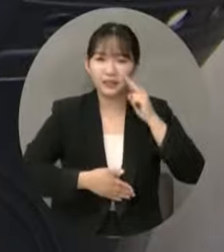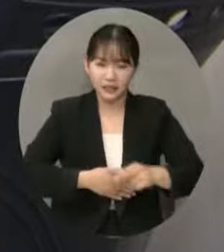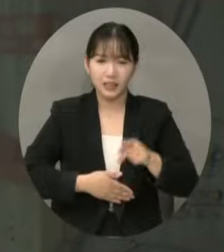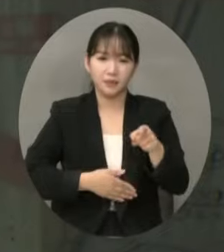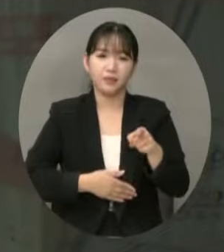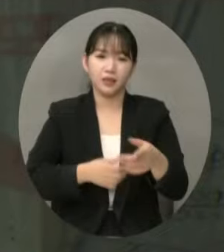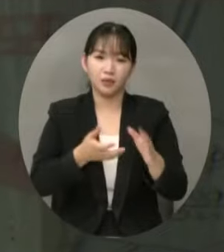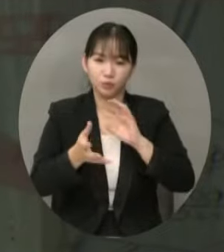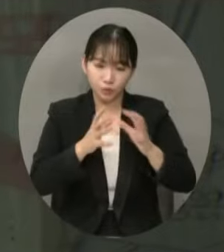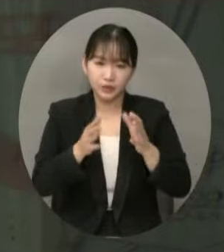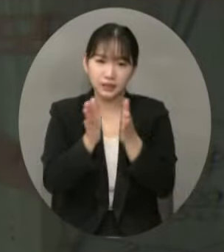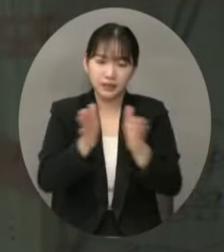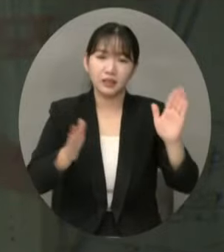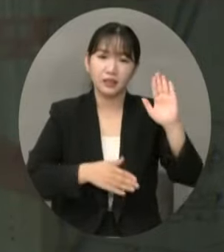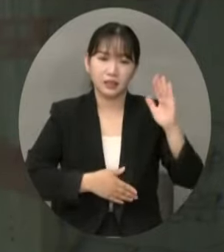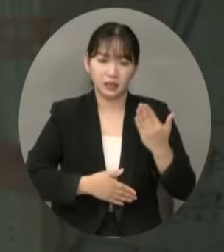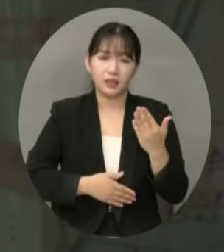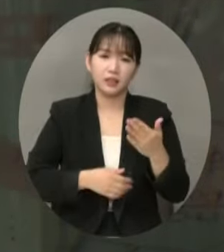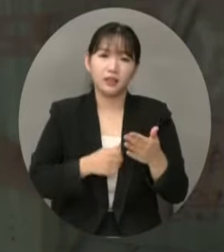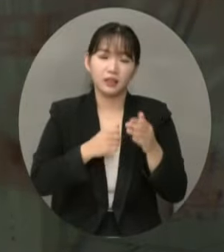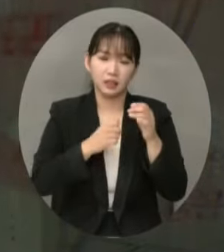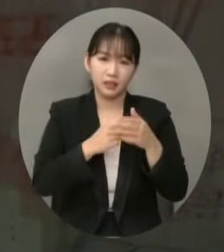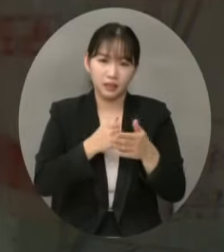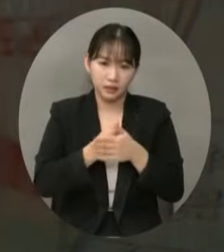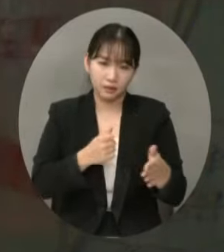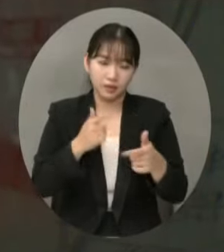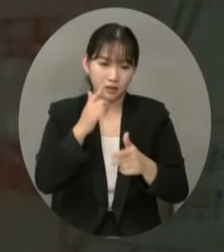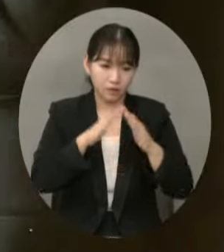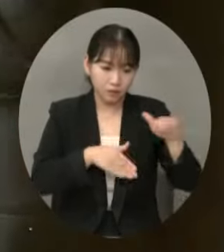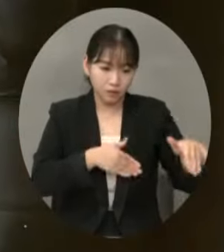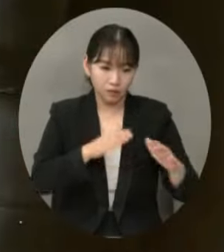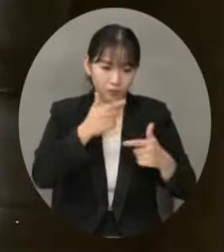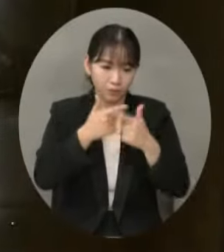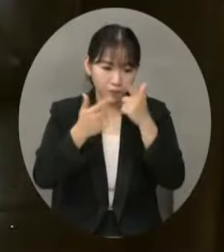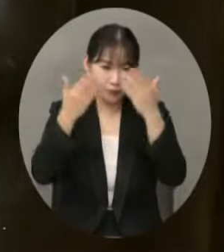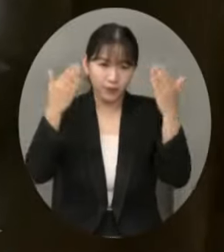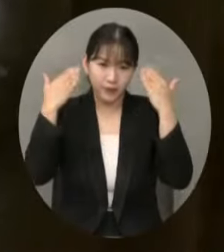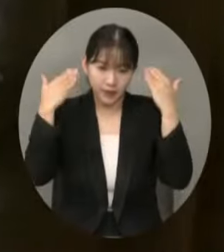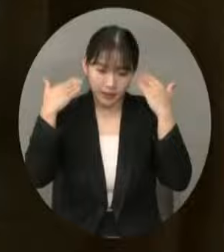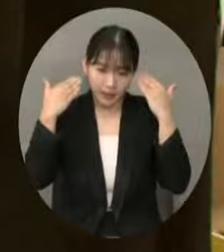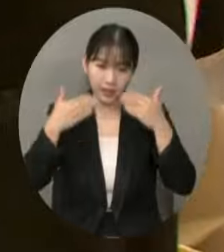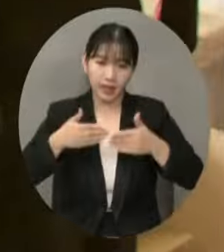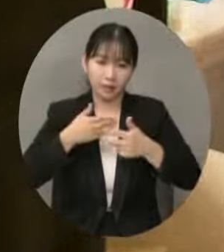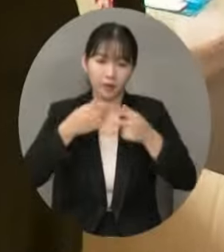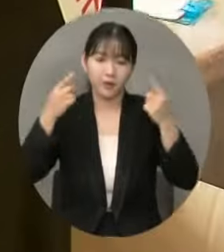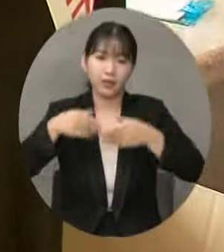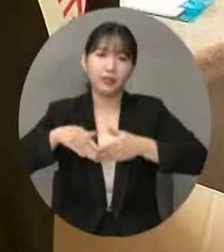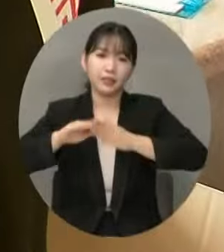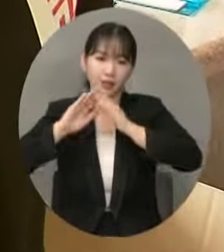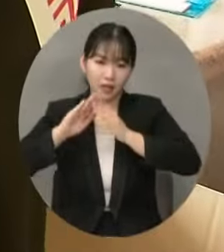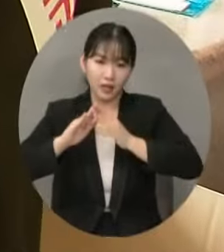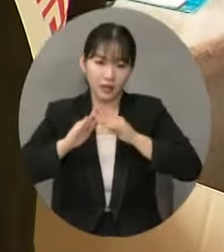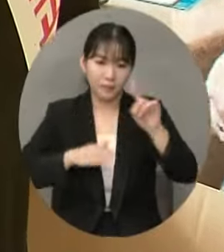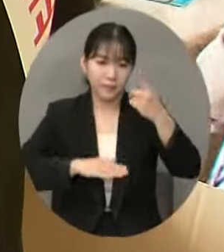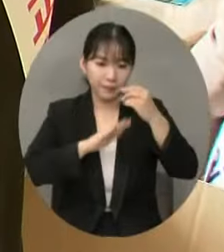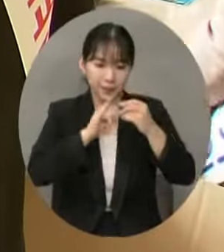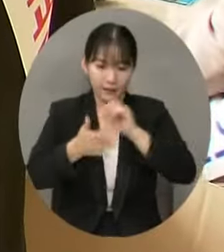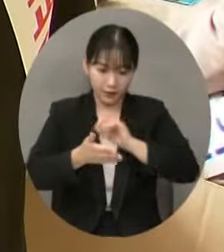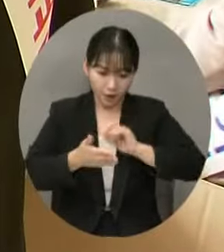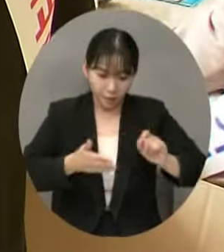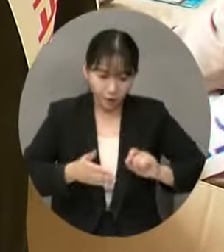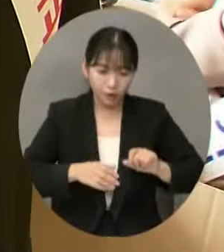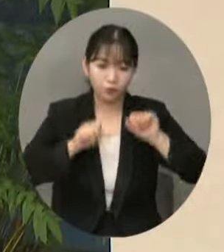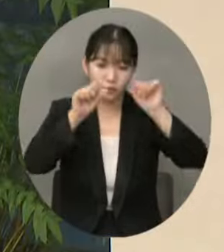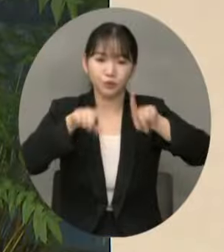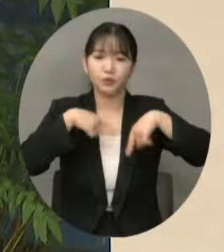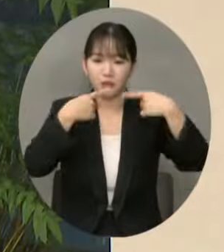논의의 출발점이었던 것도 전라남도가 목포대 의대 설립 도민 100만인 서명운동에 참여한 이유이기도